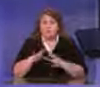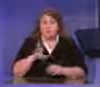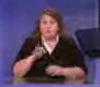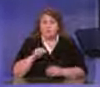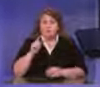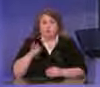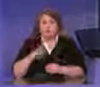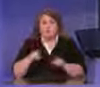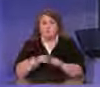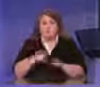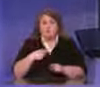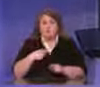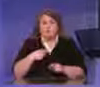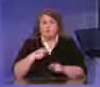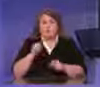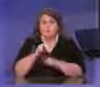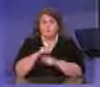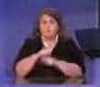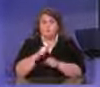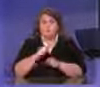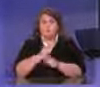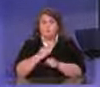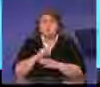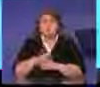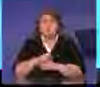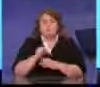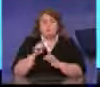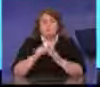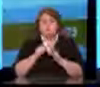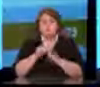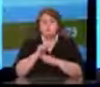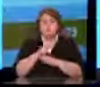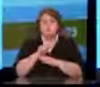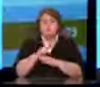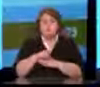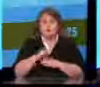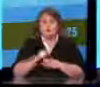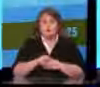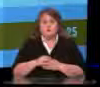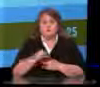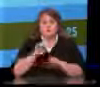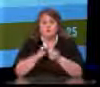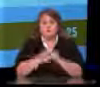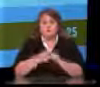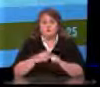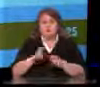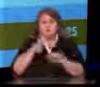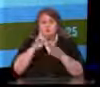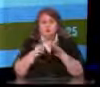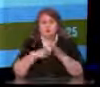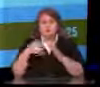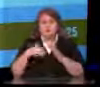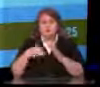мы проработали, прорешали одно из заданий ПИЗа. Домашнее задание. Выучить параграф